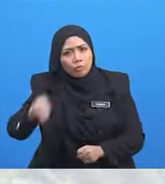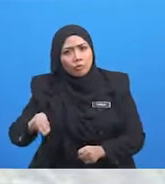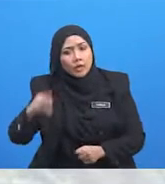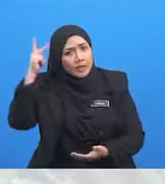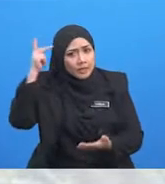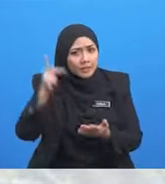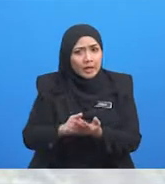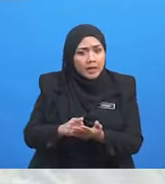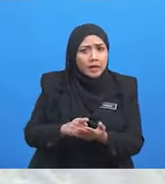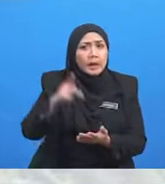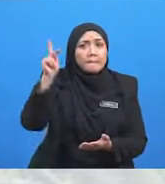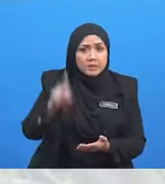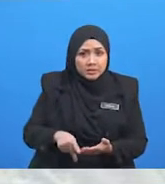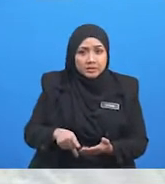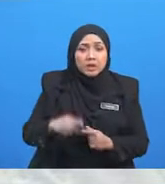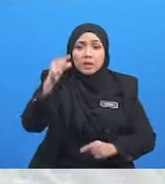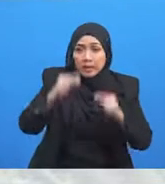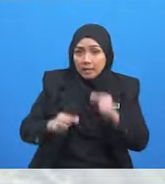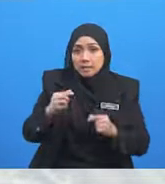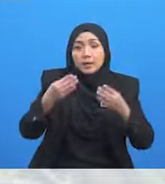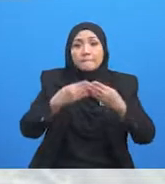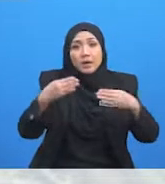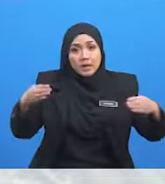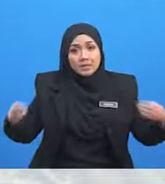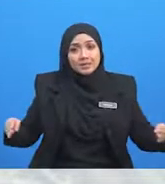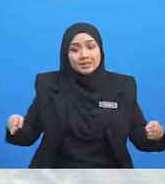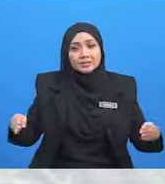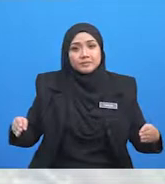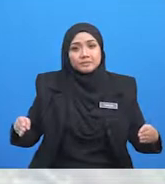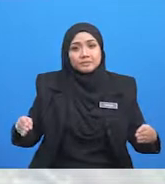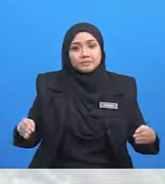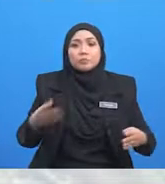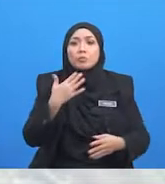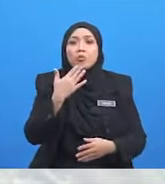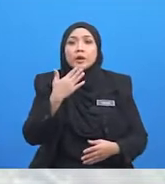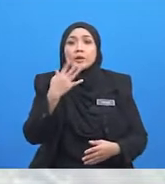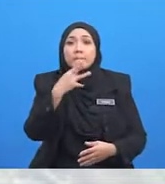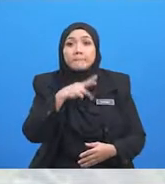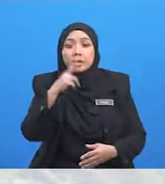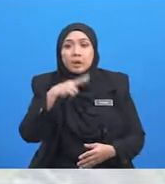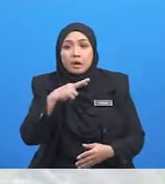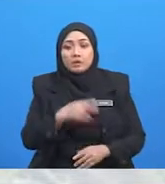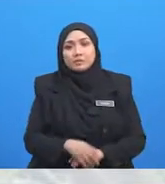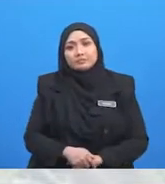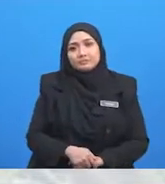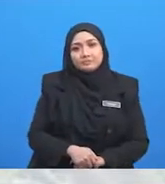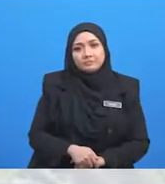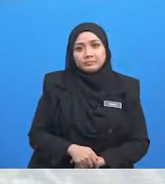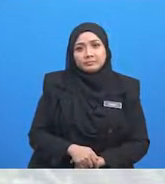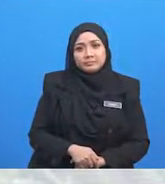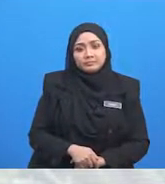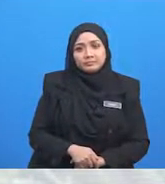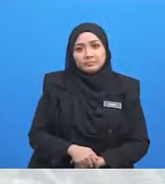murid-murid kenal pasti gaya bahasa frasa berwarna merah itu? Baiklah, cikgu